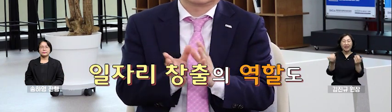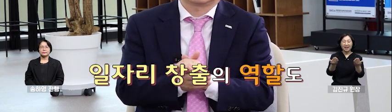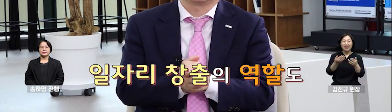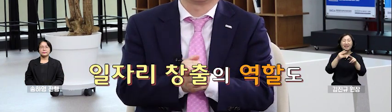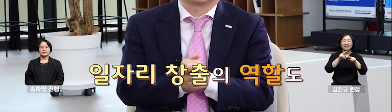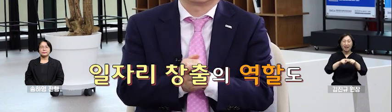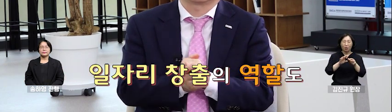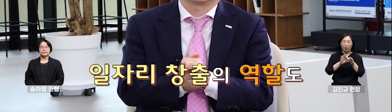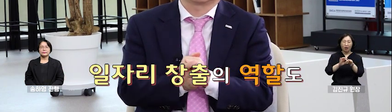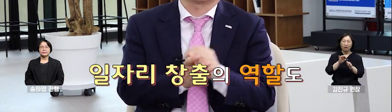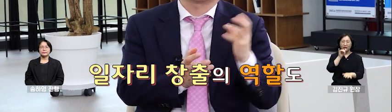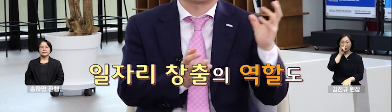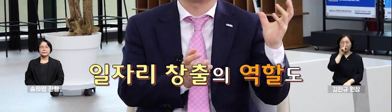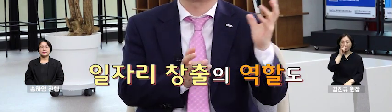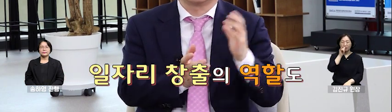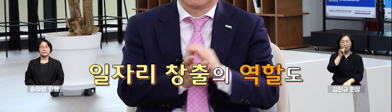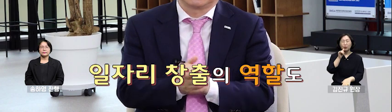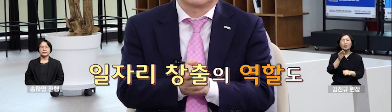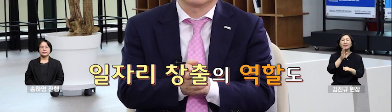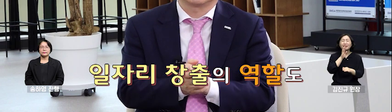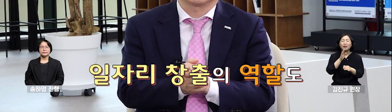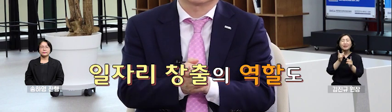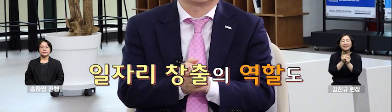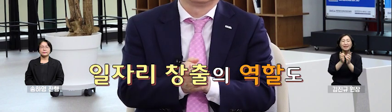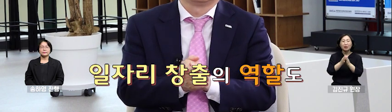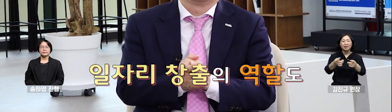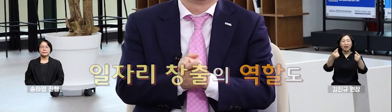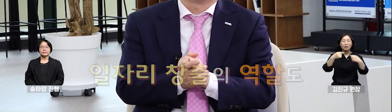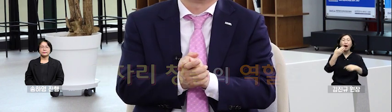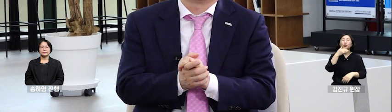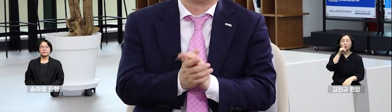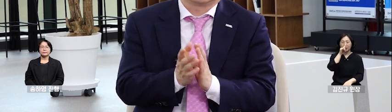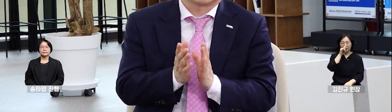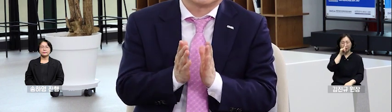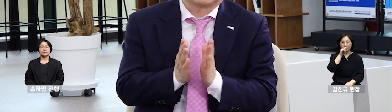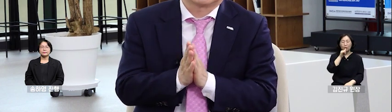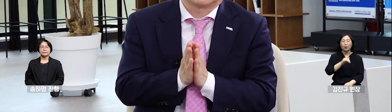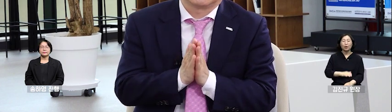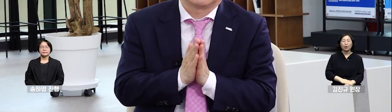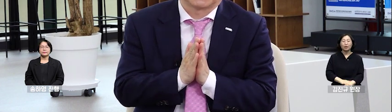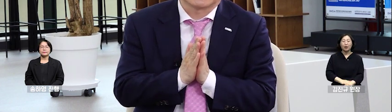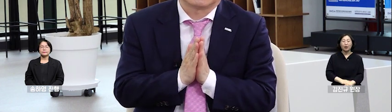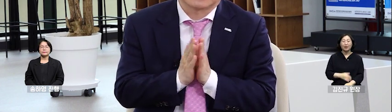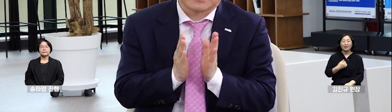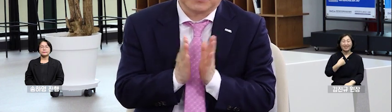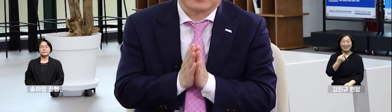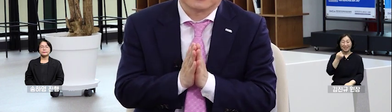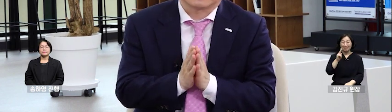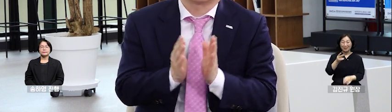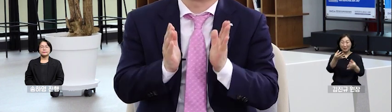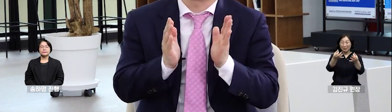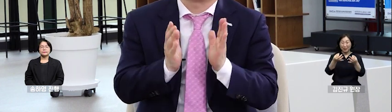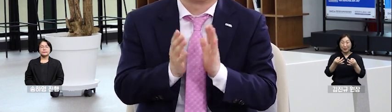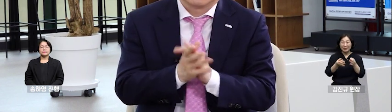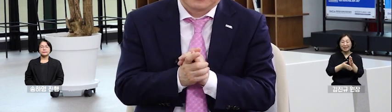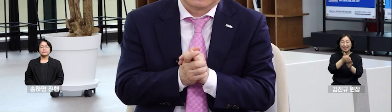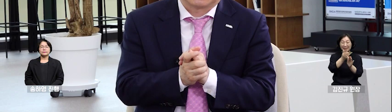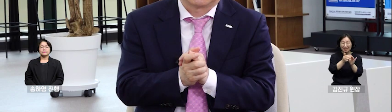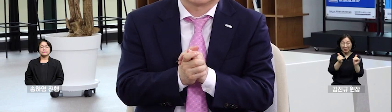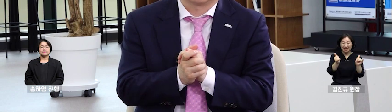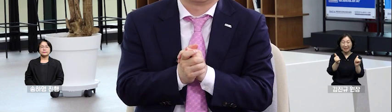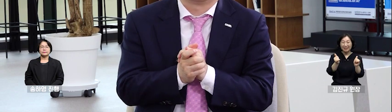연관된 사업입니다 그리고 실제 참여할 수 있는 부분도 많고 여기서 어 을 역시 이 방송을 보신 많은 시민 그 다음에 우리